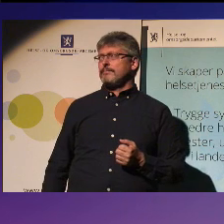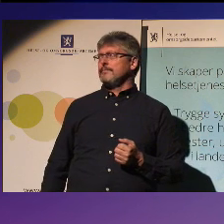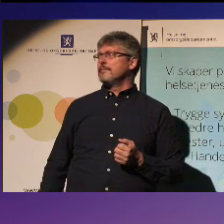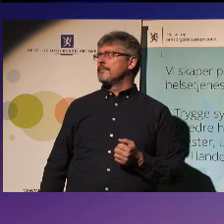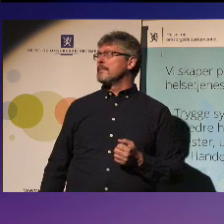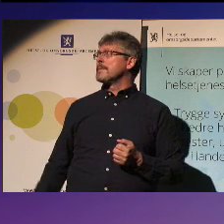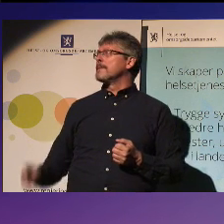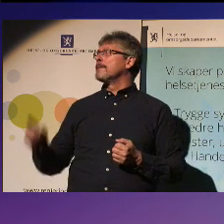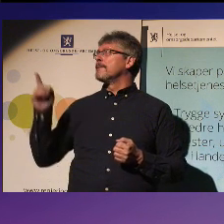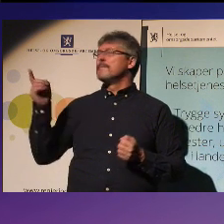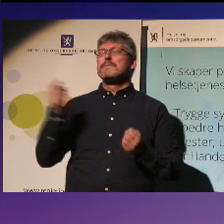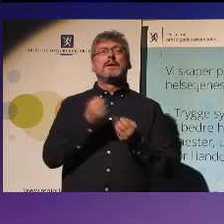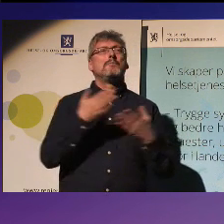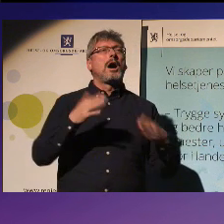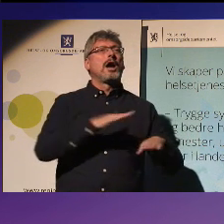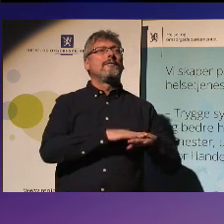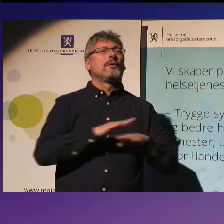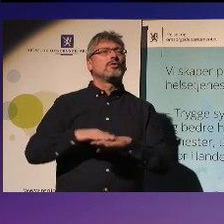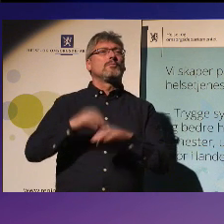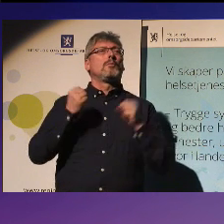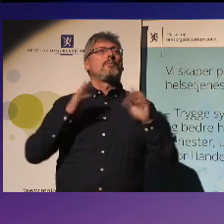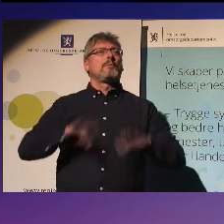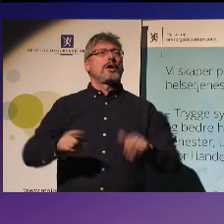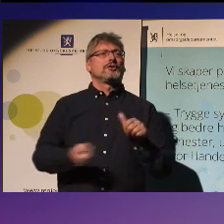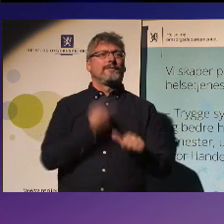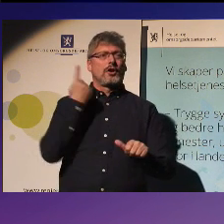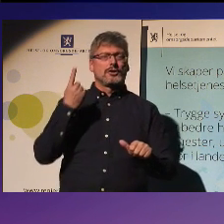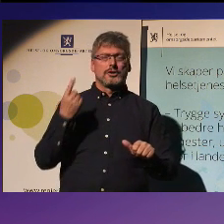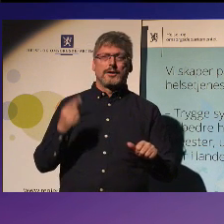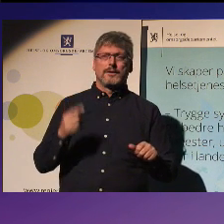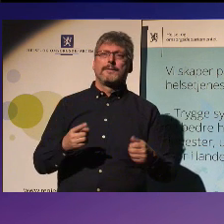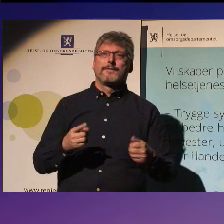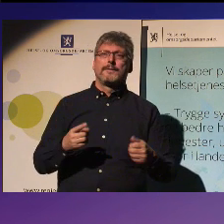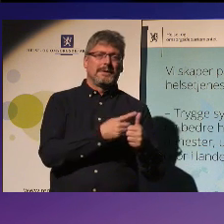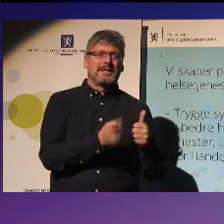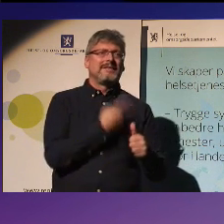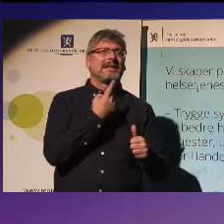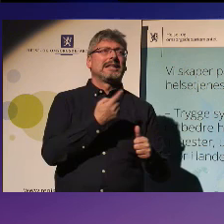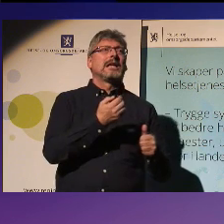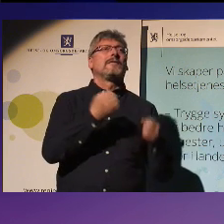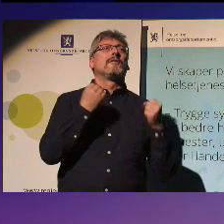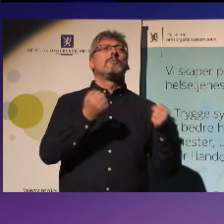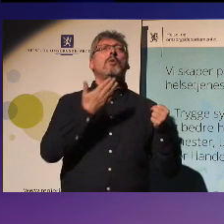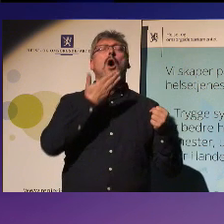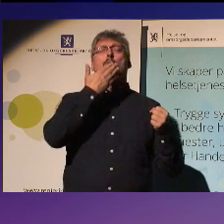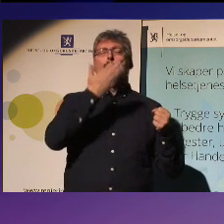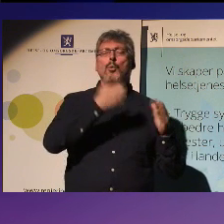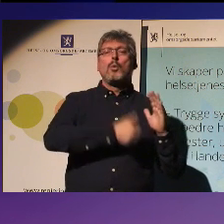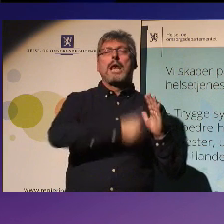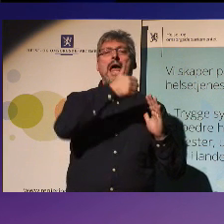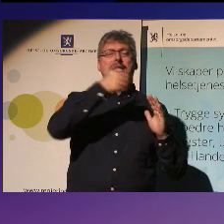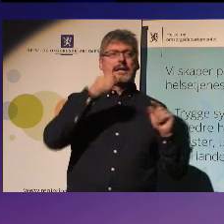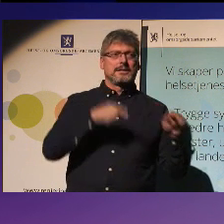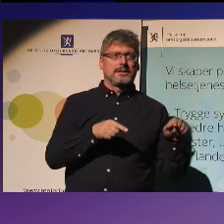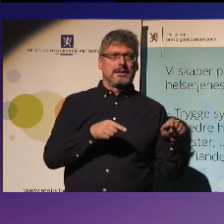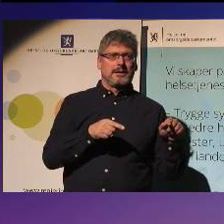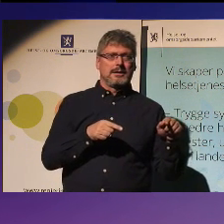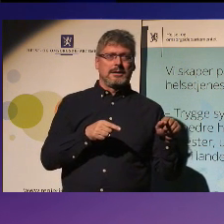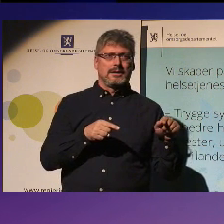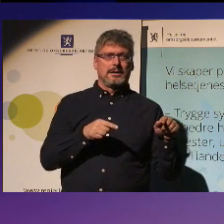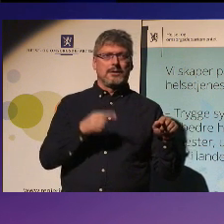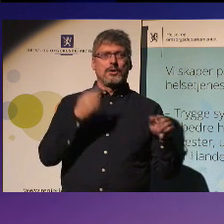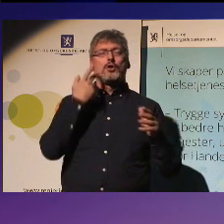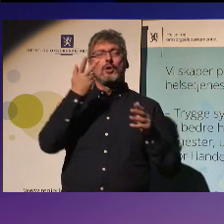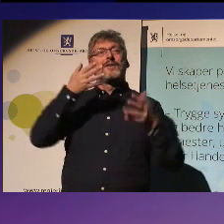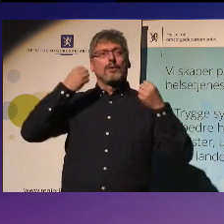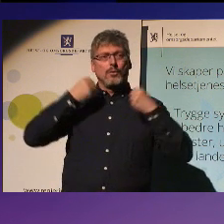Det med noen forutsetninger som var på plass. Det viktigste er god ledelse. Vi må ha det forankret når vi går i gang med det